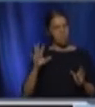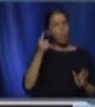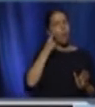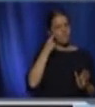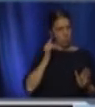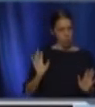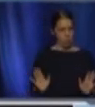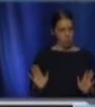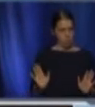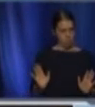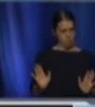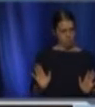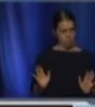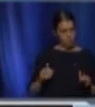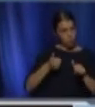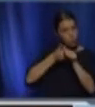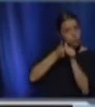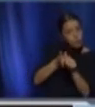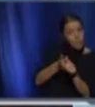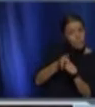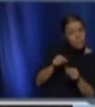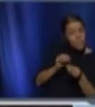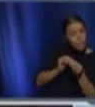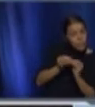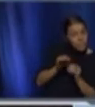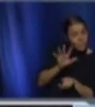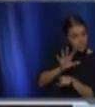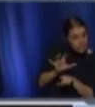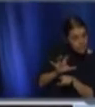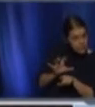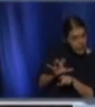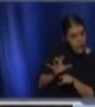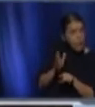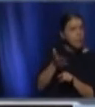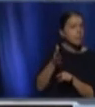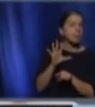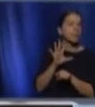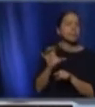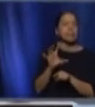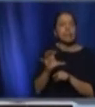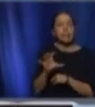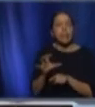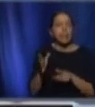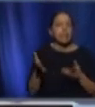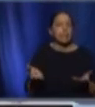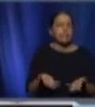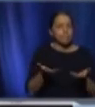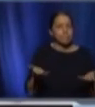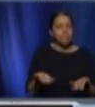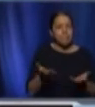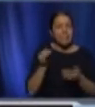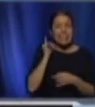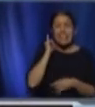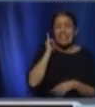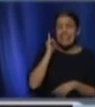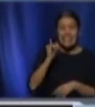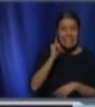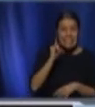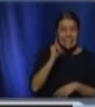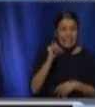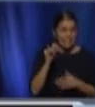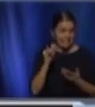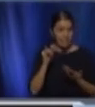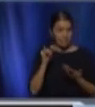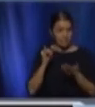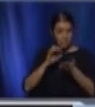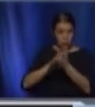toujours dans votre... Bien, c'est un ordre de grandeur. Mais ça dépend aussi s'il y a plus de réduction du côté des éclosions ou s'il y a plus de